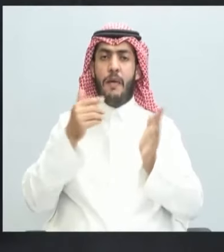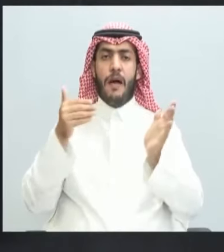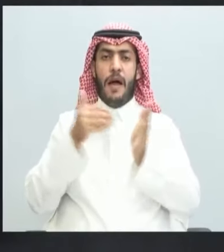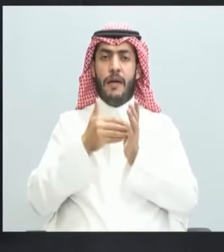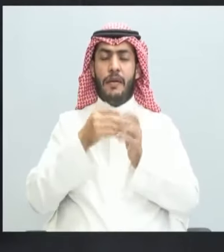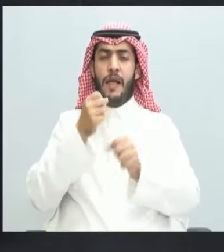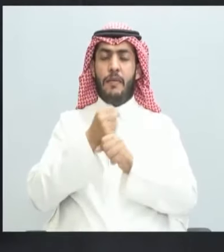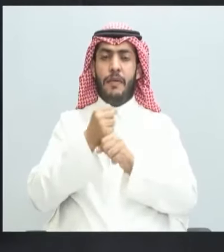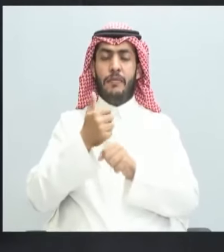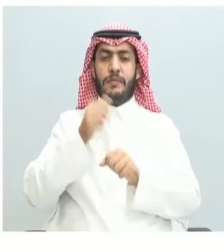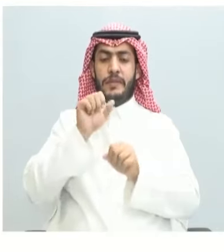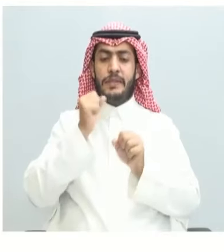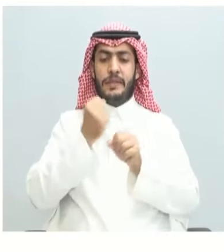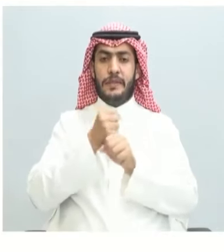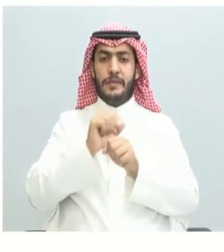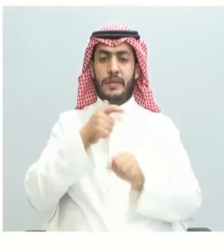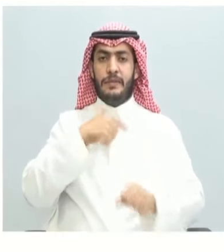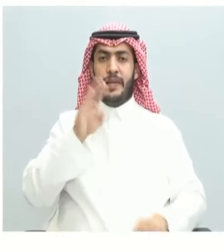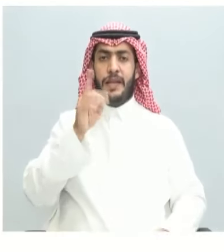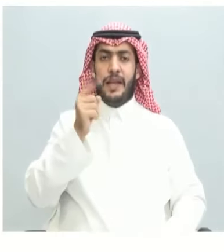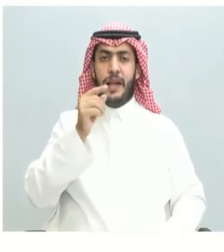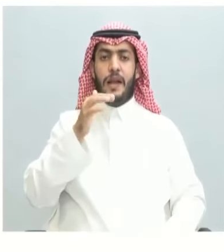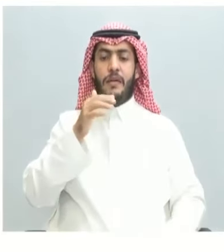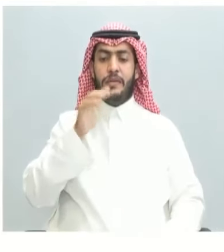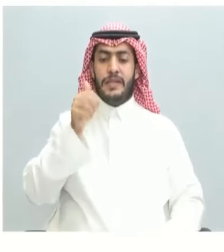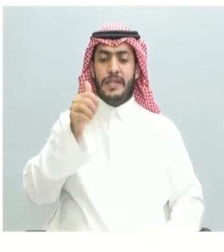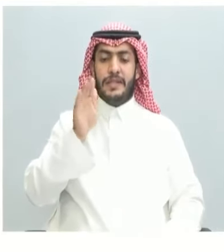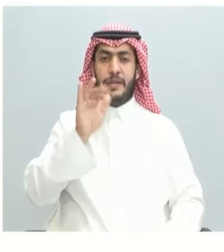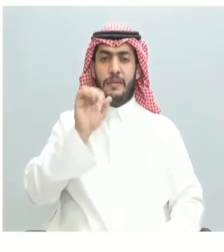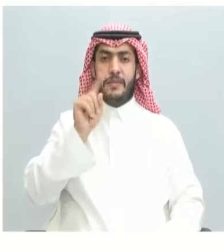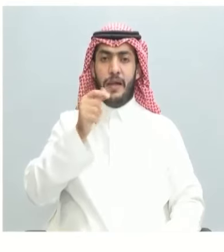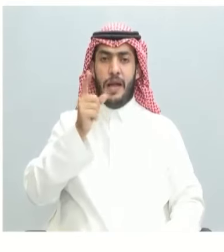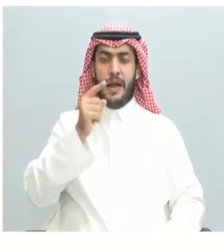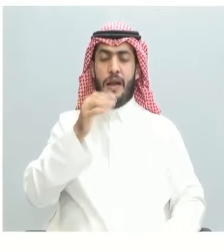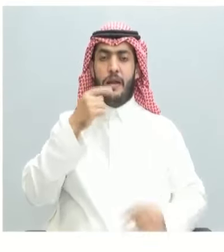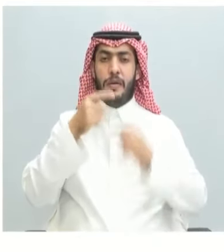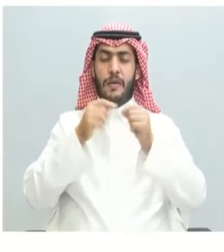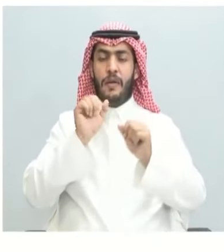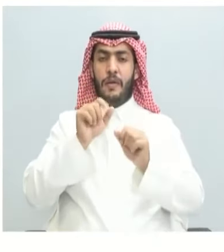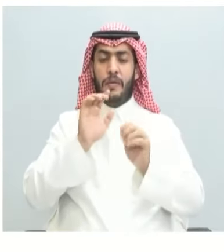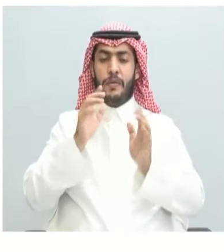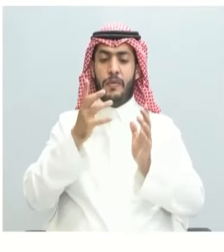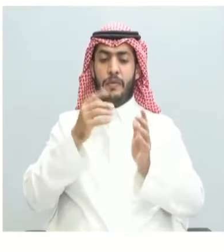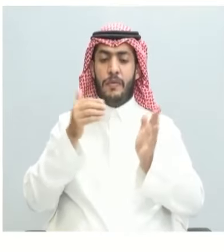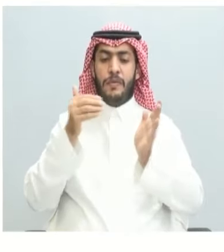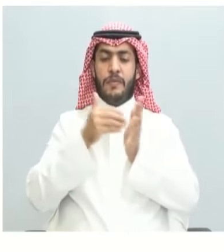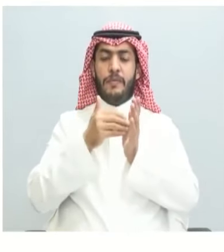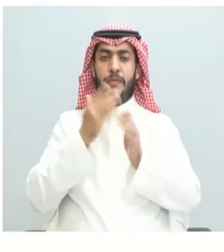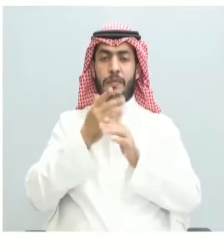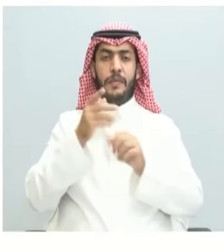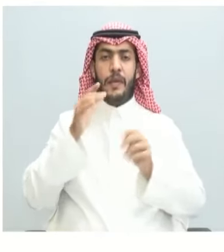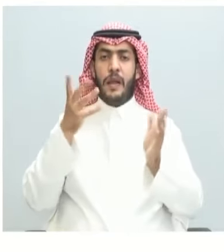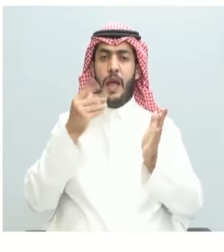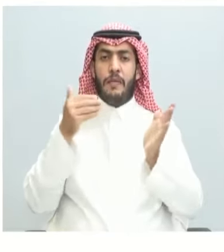من العمليات فنستخدم لبن تكرر باستمرار طبعا هذا هو السبب بان هذه اللبنه لا تحتوي على نتوء في الاسفل لانها لا